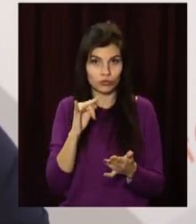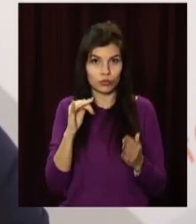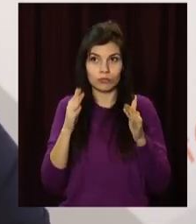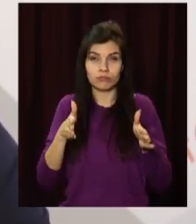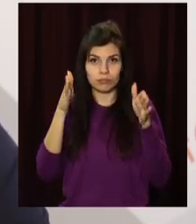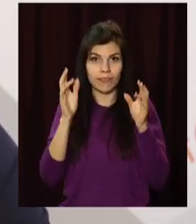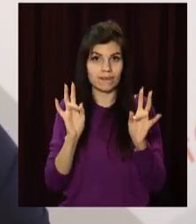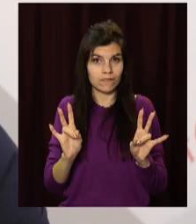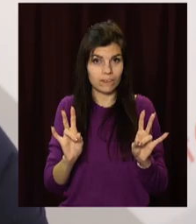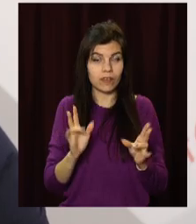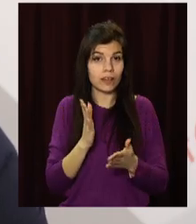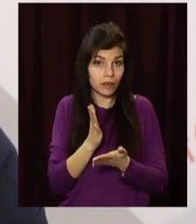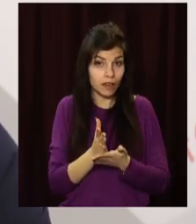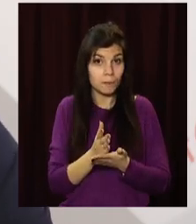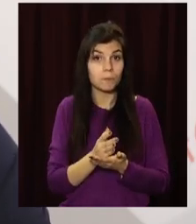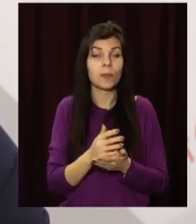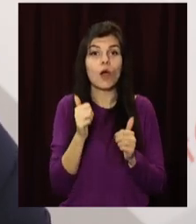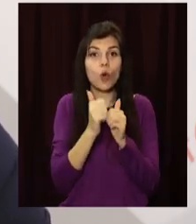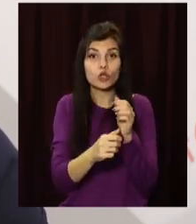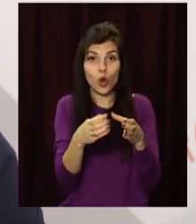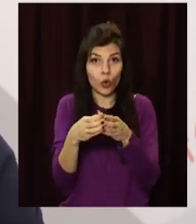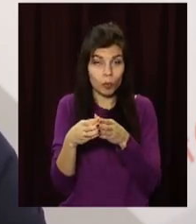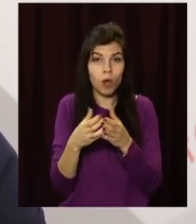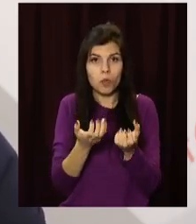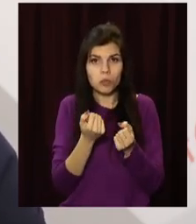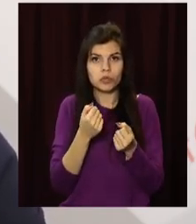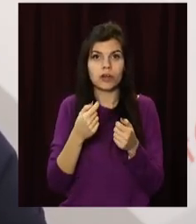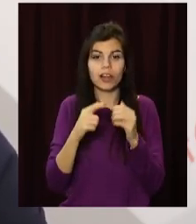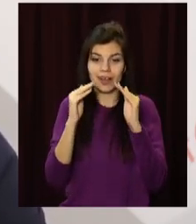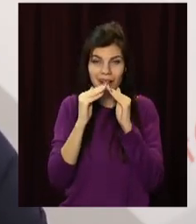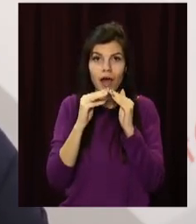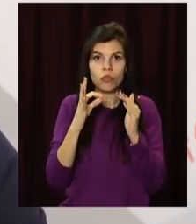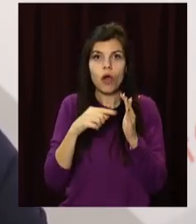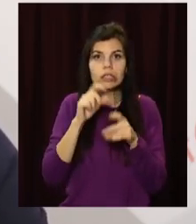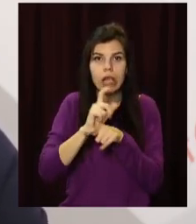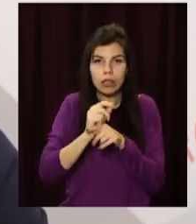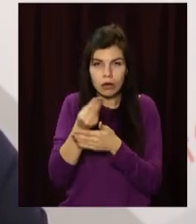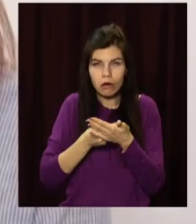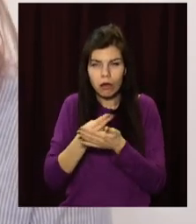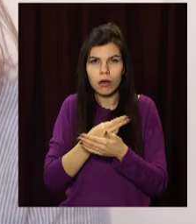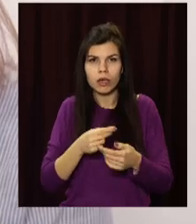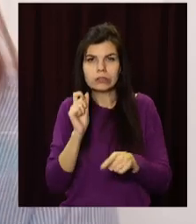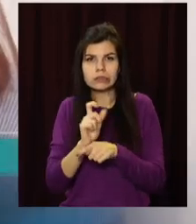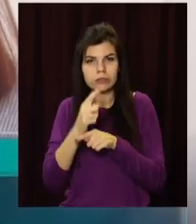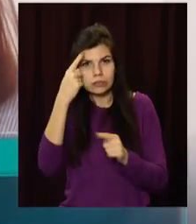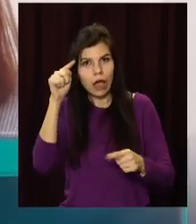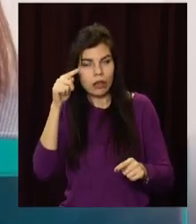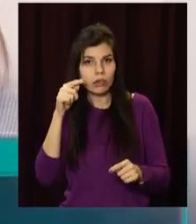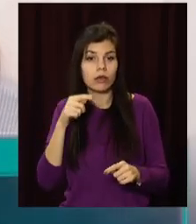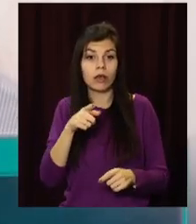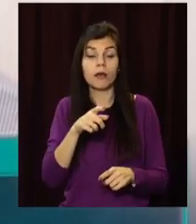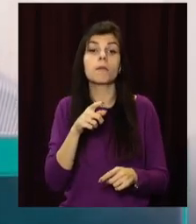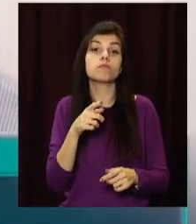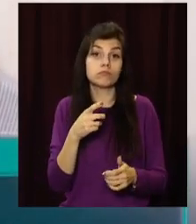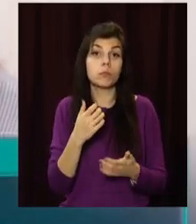в 18-му році, відігравали дуже важливу роль політичну і взагалі для історії міста. І